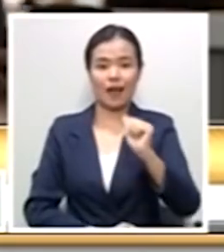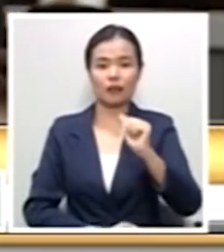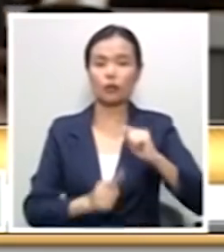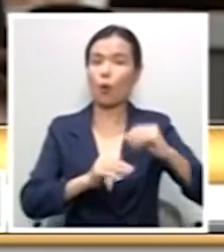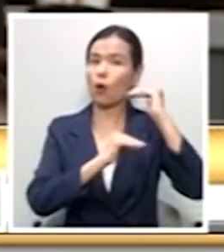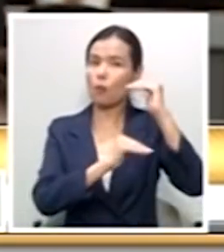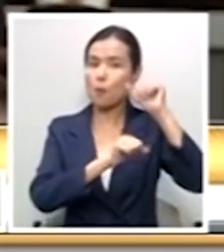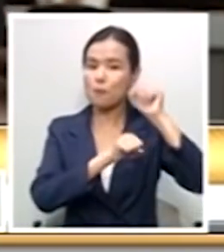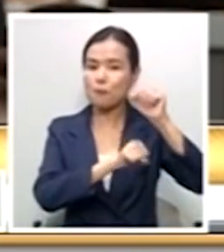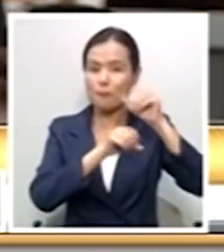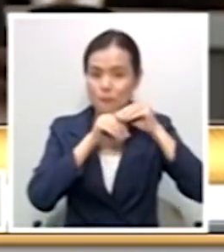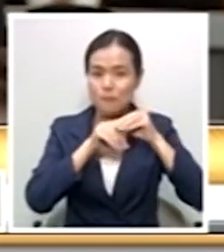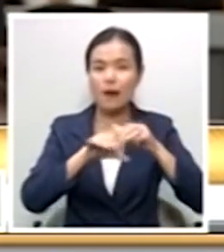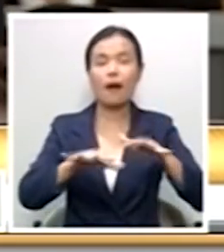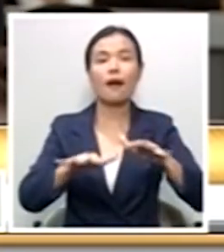ำหนด